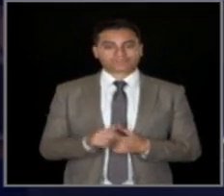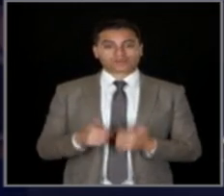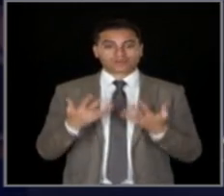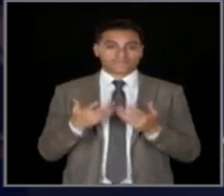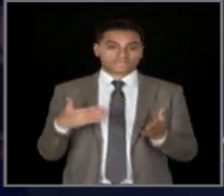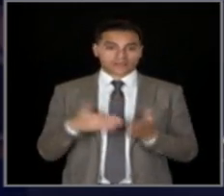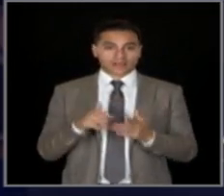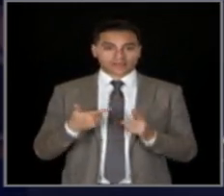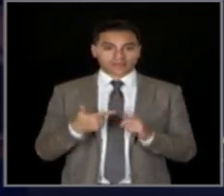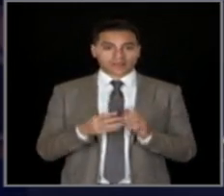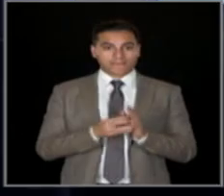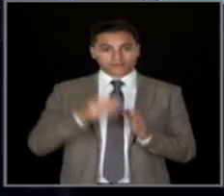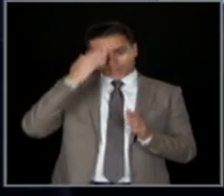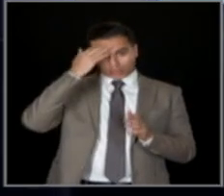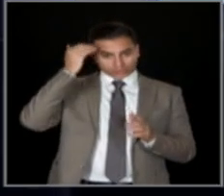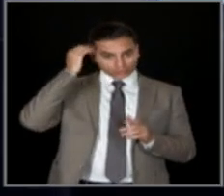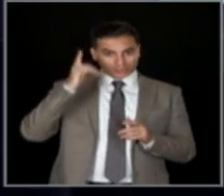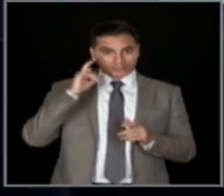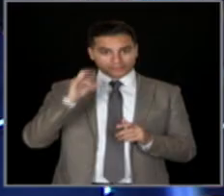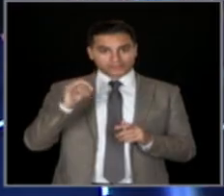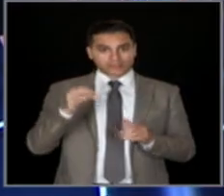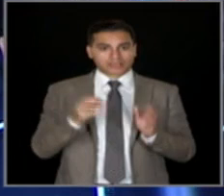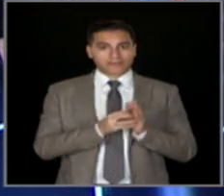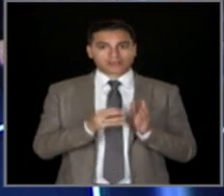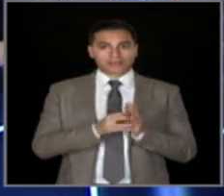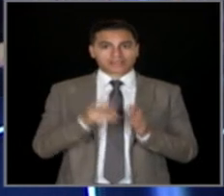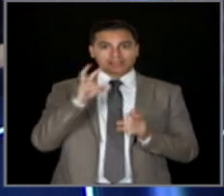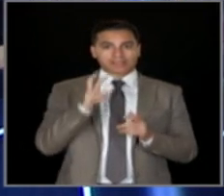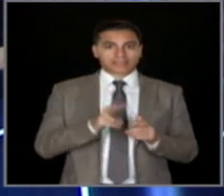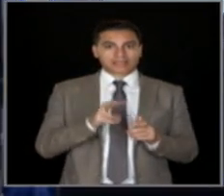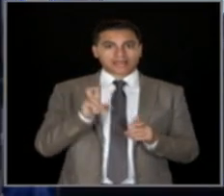النتيجة في نهاية الفقرة: جامعة أسيوط 50، جامعة النيل